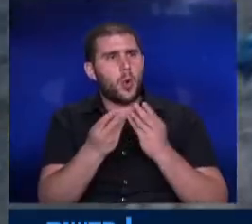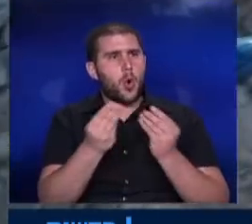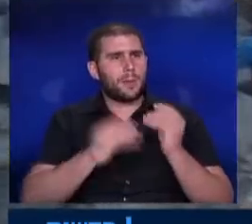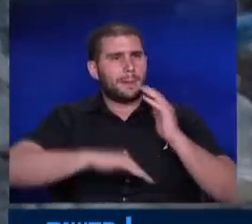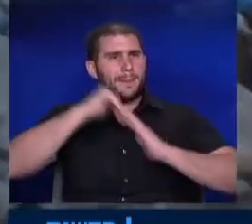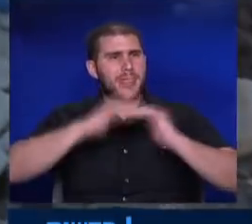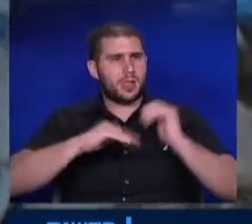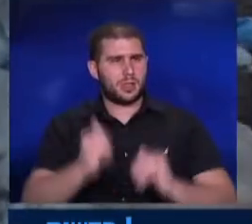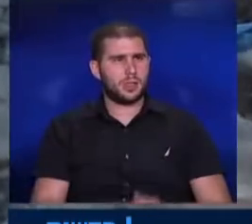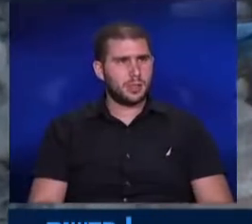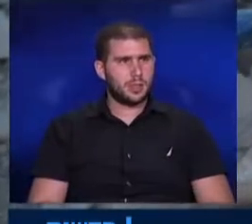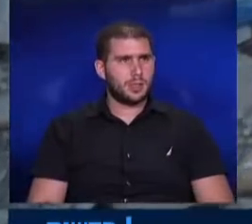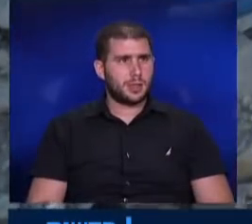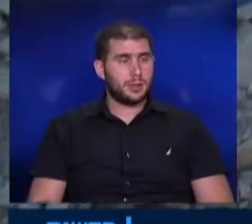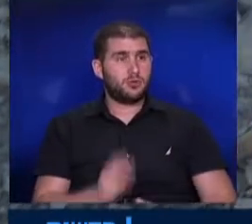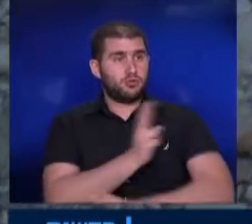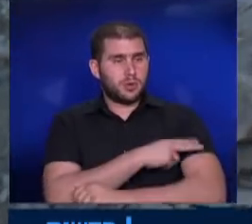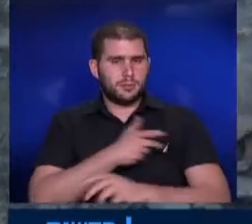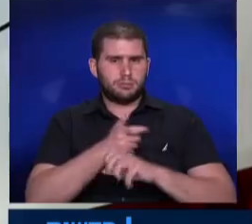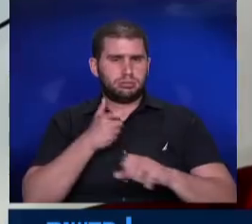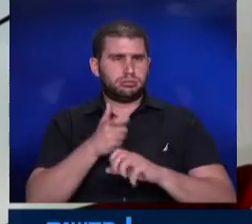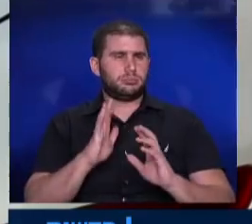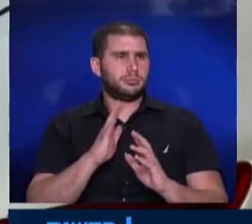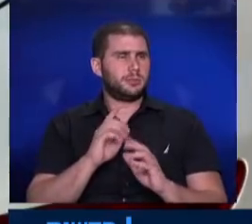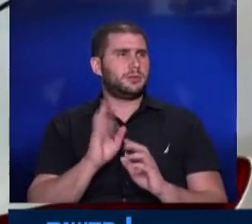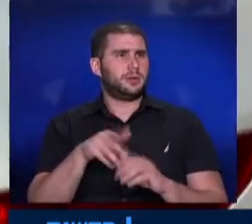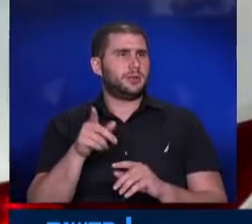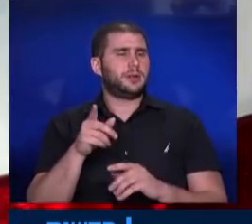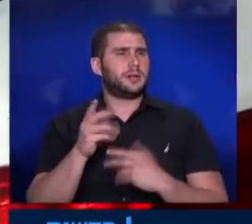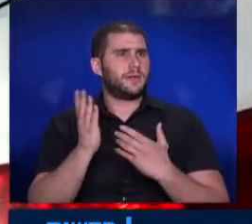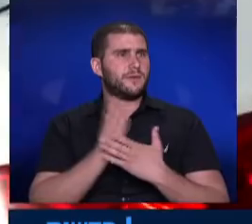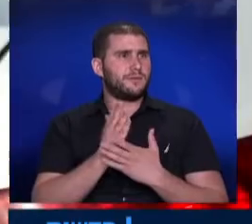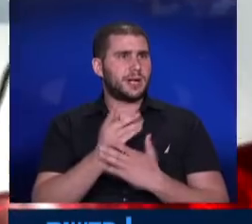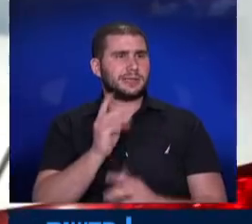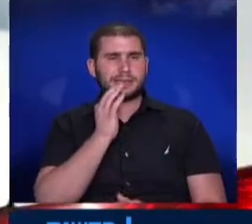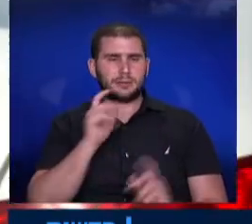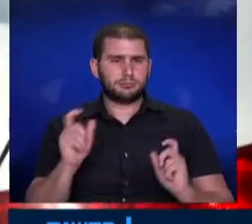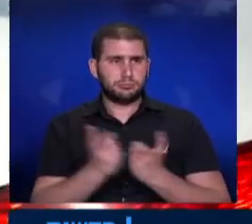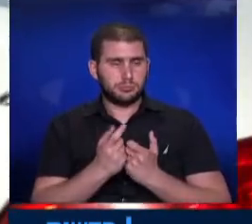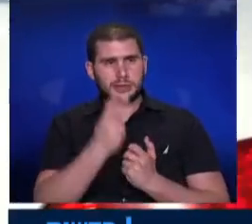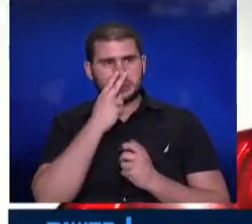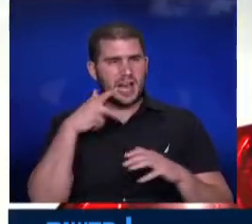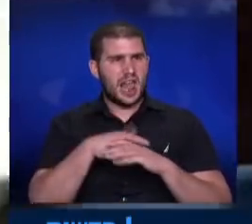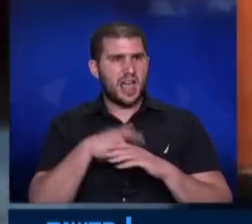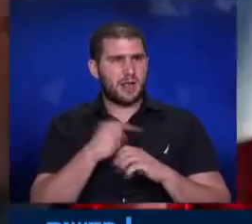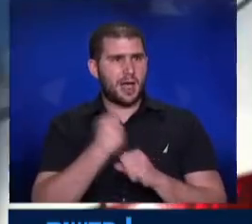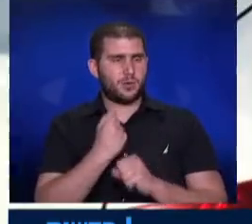הבניין. השוטרים פורקים את הנשק ובדרך עוד מעכבים צעיר שניסה להפריע לעבודת